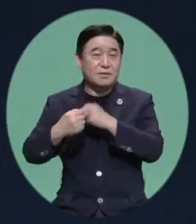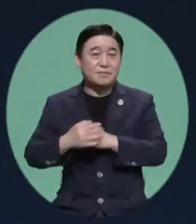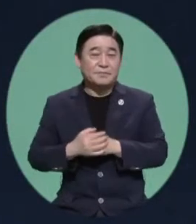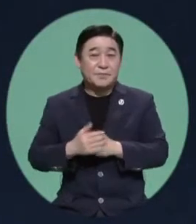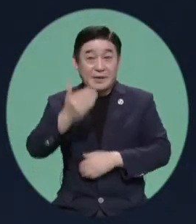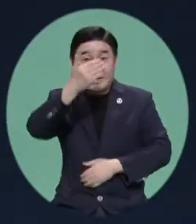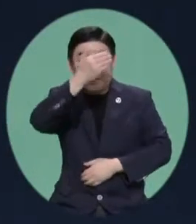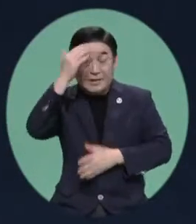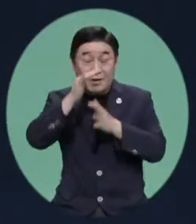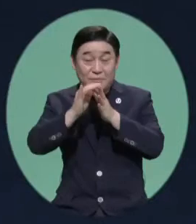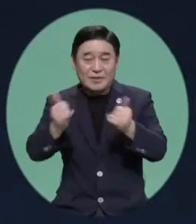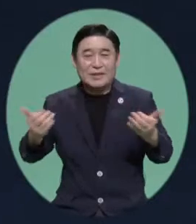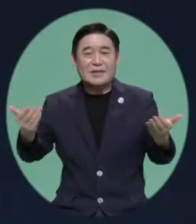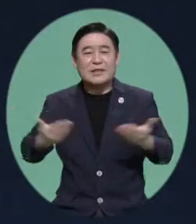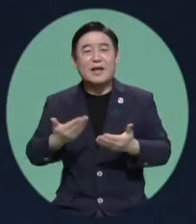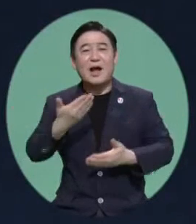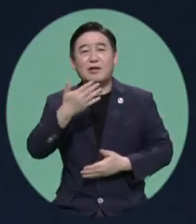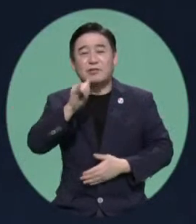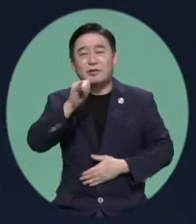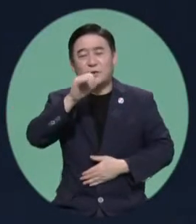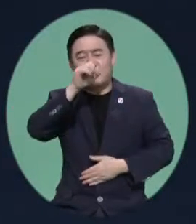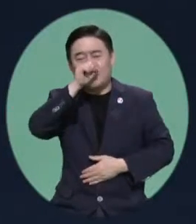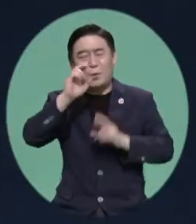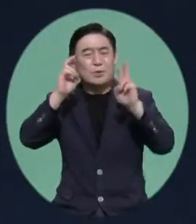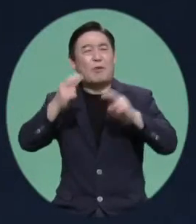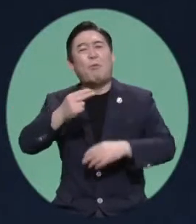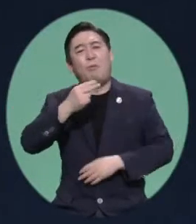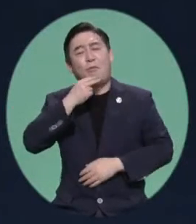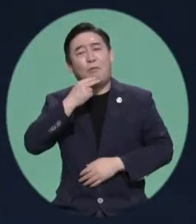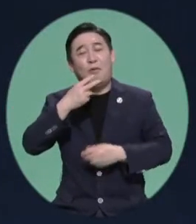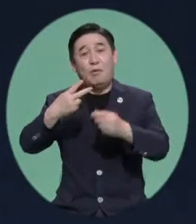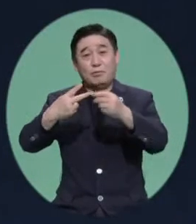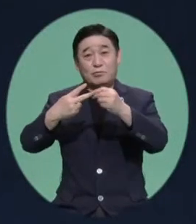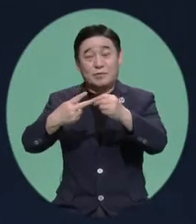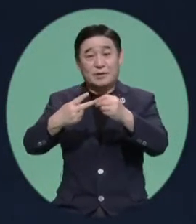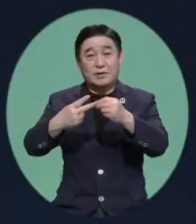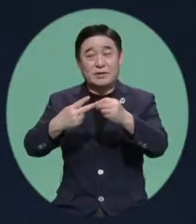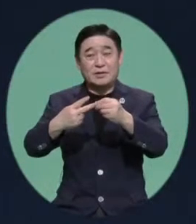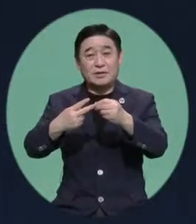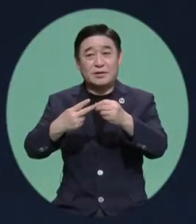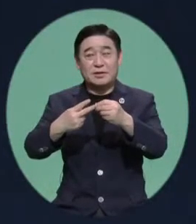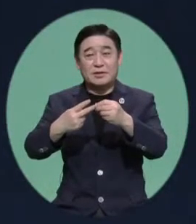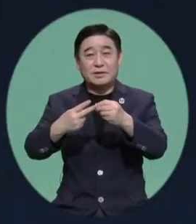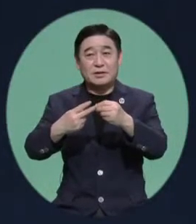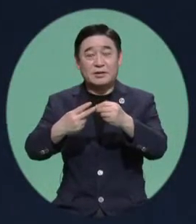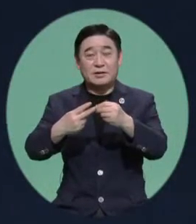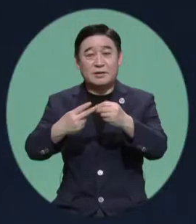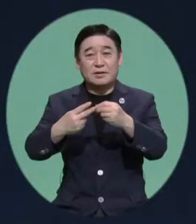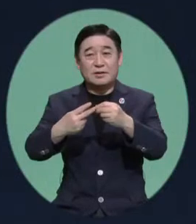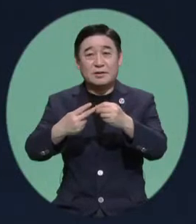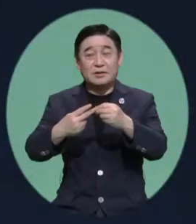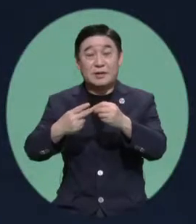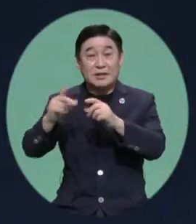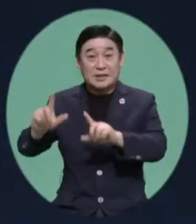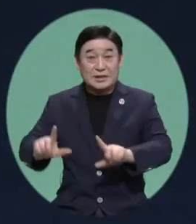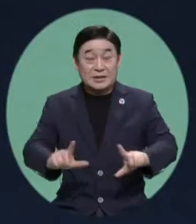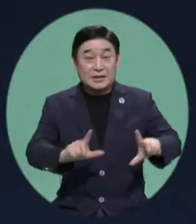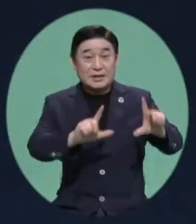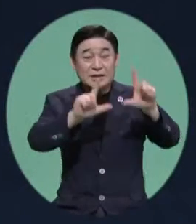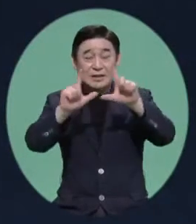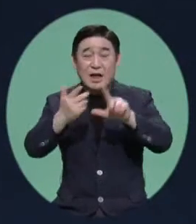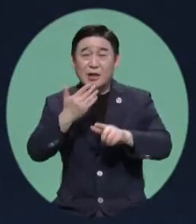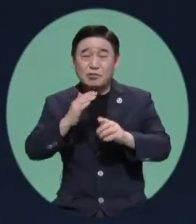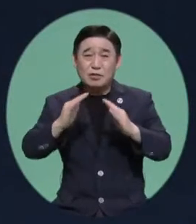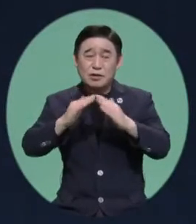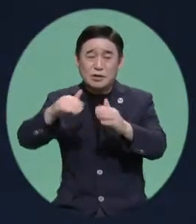젊은이들이 제대로 일할 만한 좋은 직장이 없고 두번째로는 제대로 살 수 있는 주거